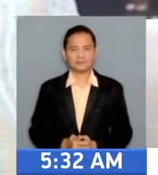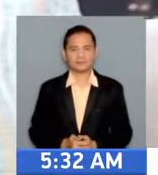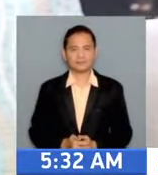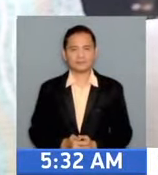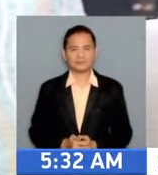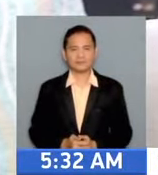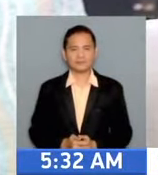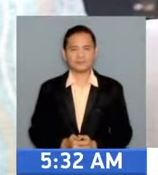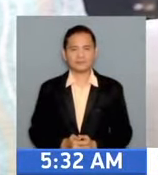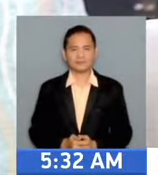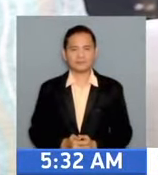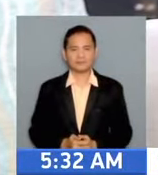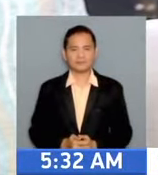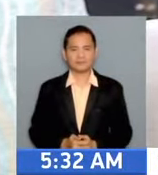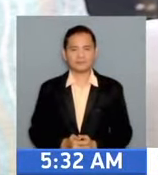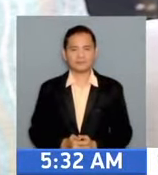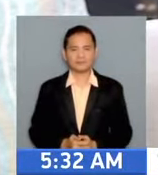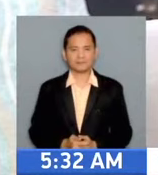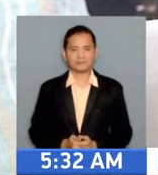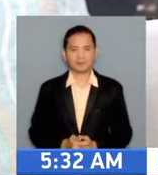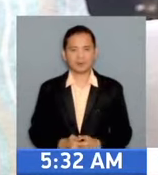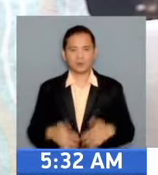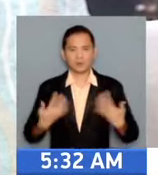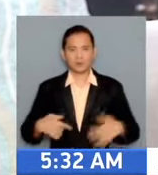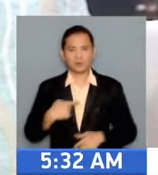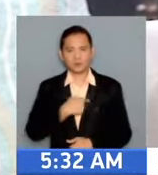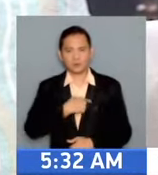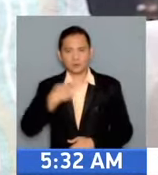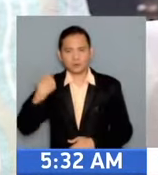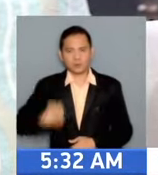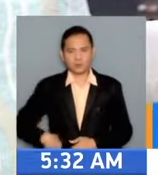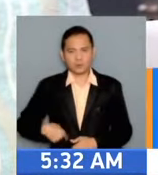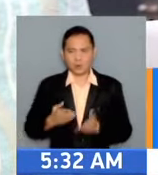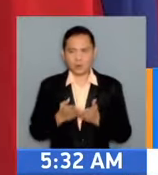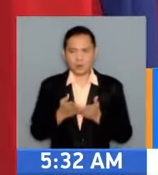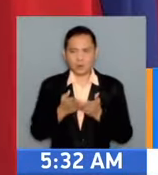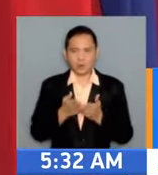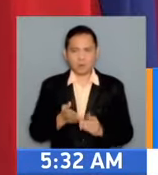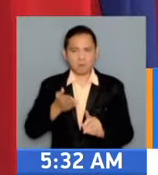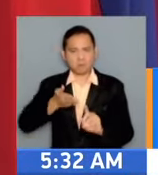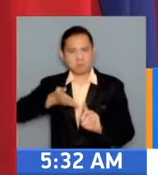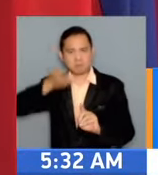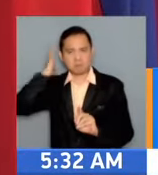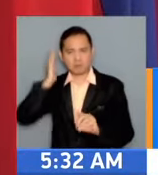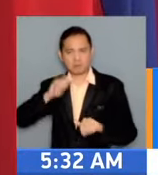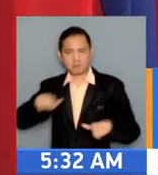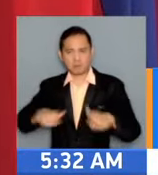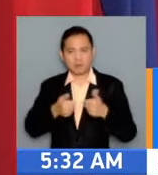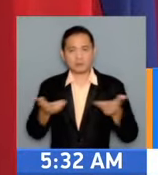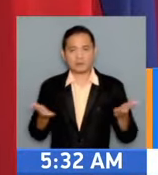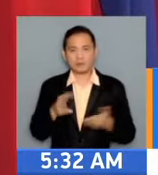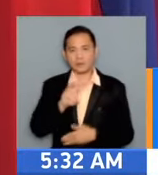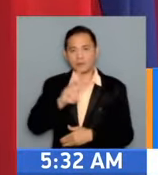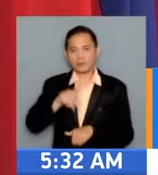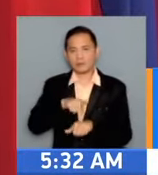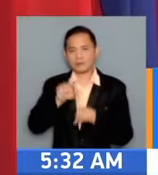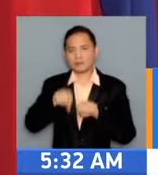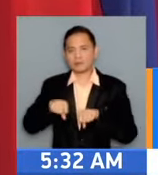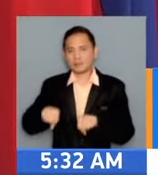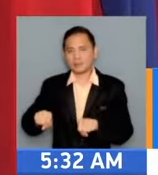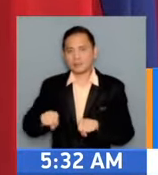Mga agresibong hakbang ng China sa West Philippine Sea. Yan ang isa sa mga inaasang tatalakay ni Pangulong Bongbong Marcos sa Washington,